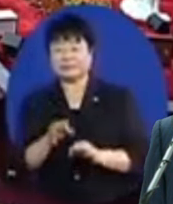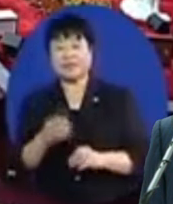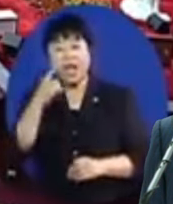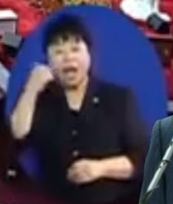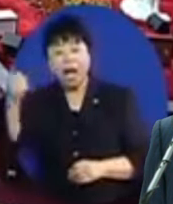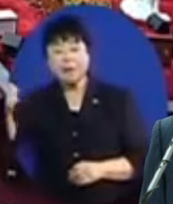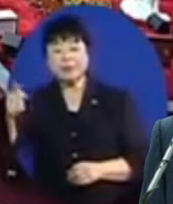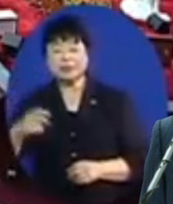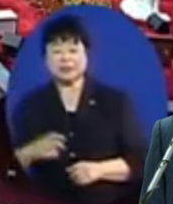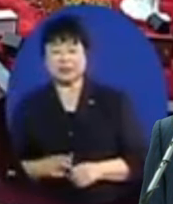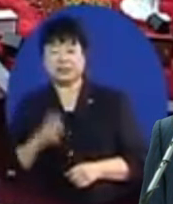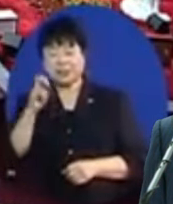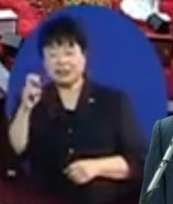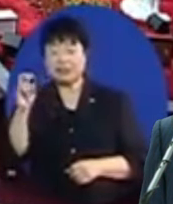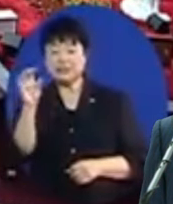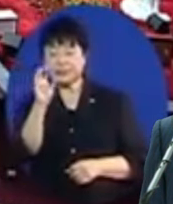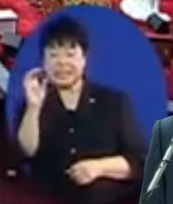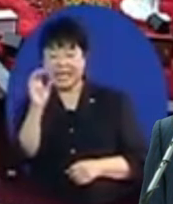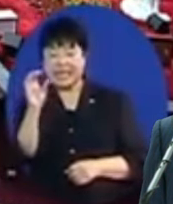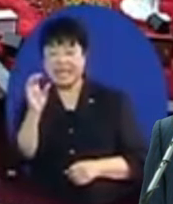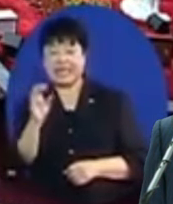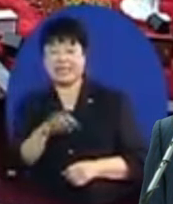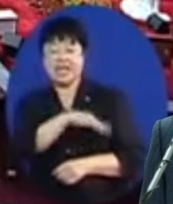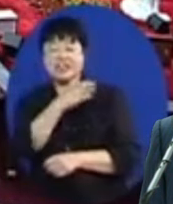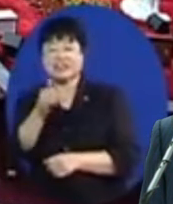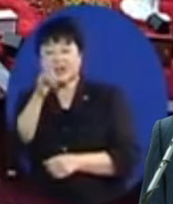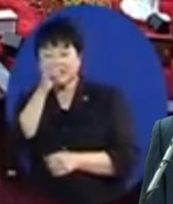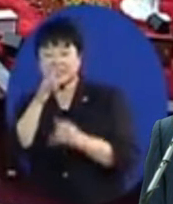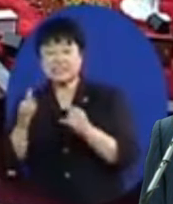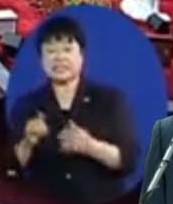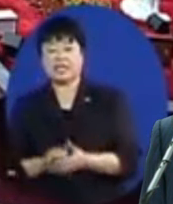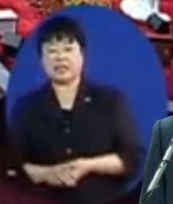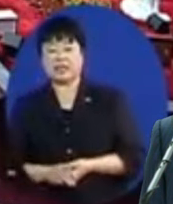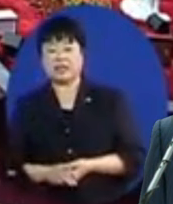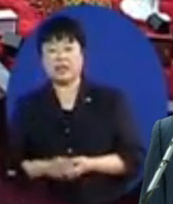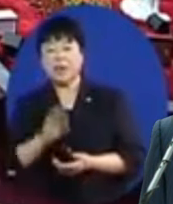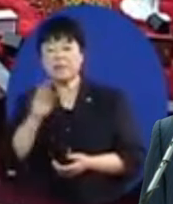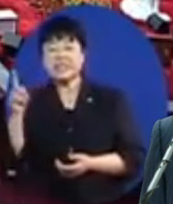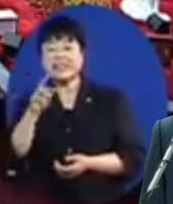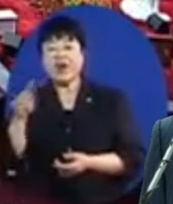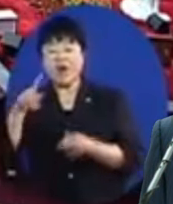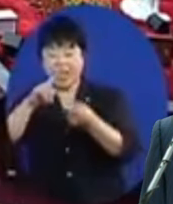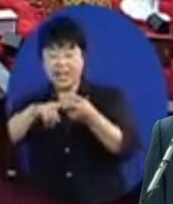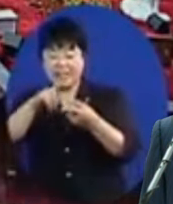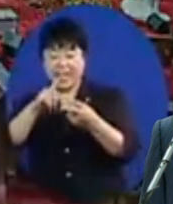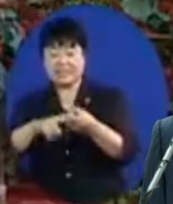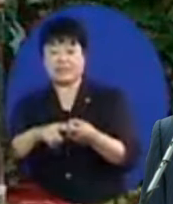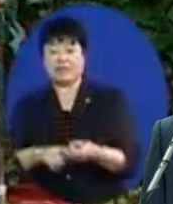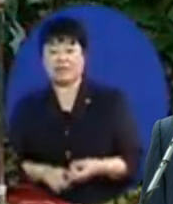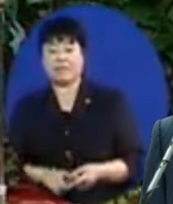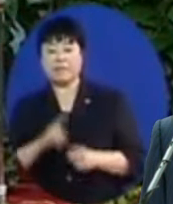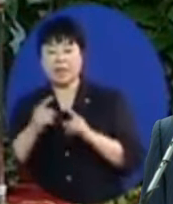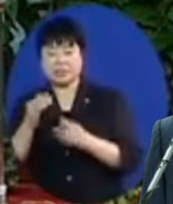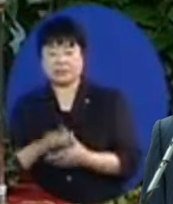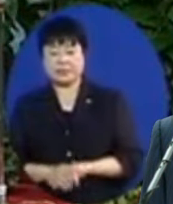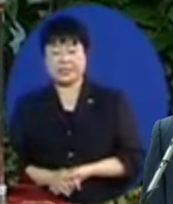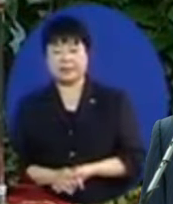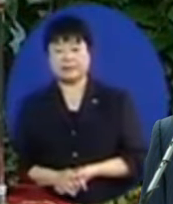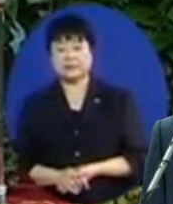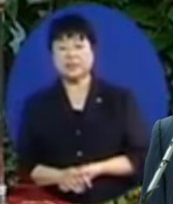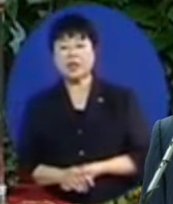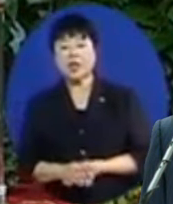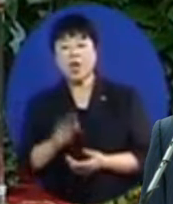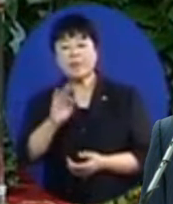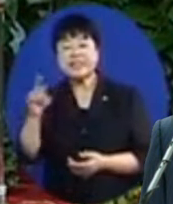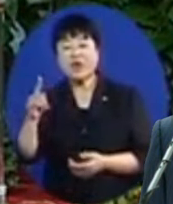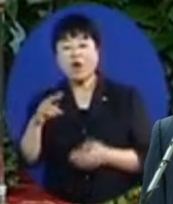가장 명석한 사상가 중 한 사람인 피더 드러커에 대한 이야기가 있습니다. 몇 년 전에 릭 위런 목사가 피더